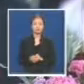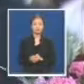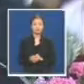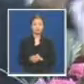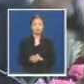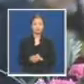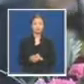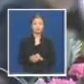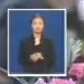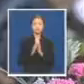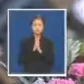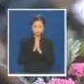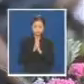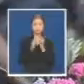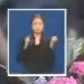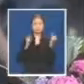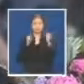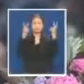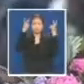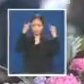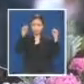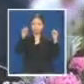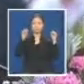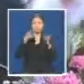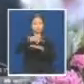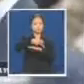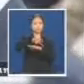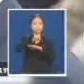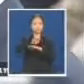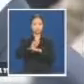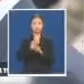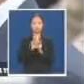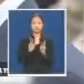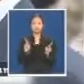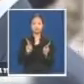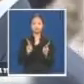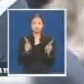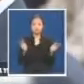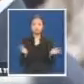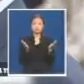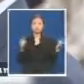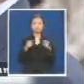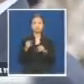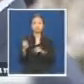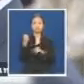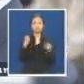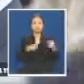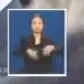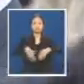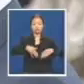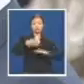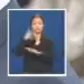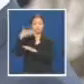กราบเรียนพระท่านนายกรัฐมนตรีประธานกรรมการเสริมสร้างความเข้มแข็งของชุมชนแห่งช